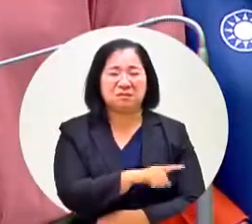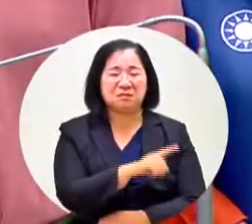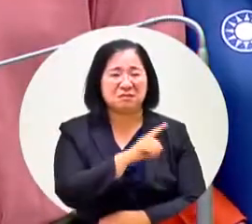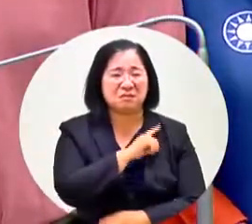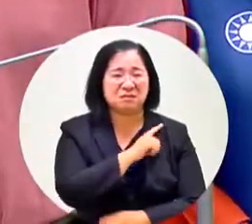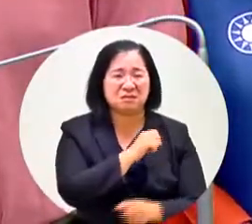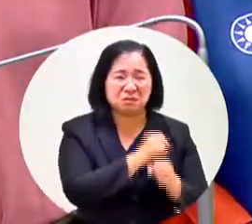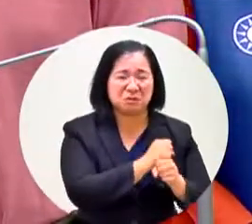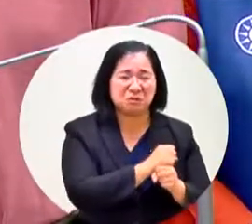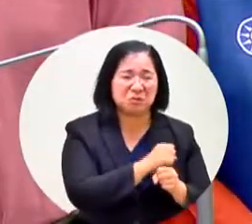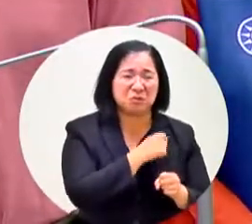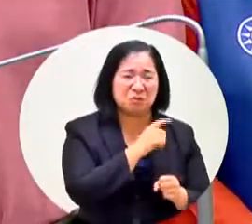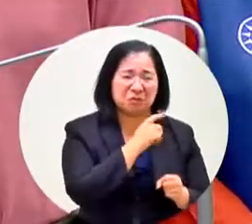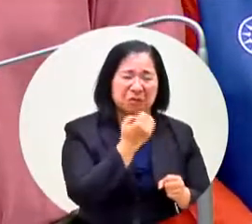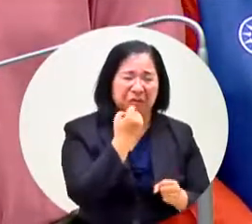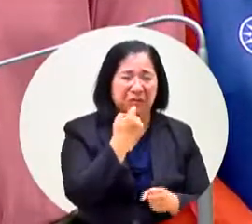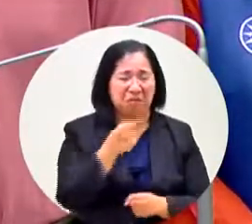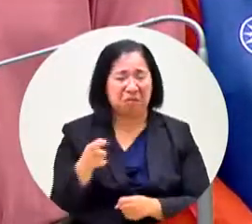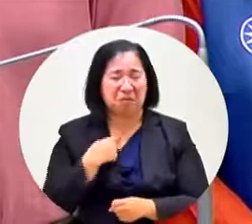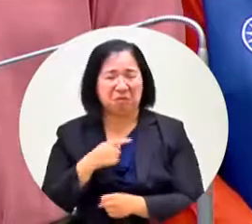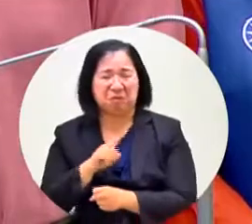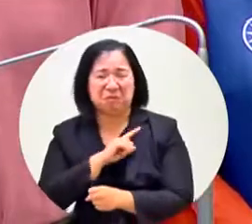什么都可以，别人都不可以，